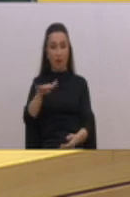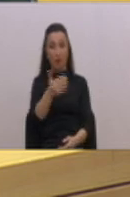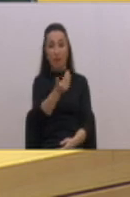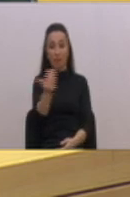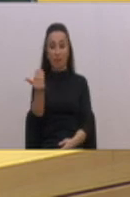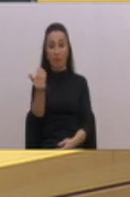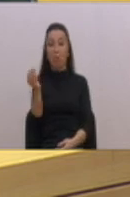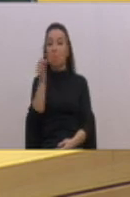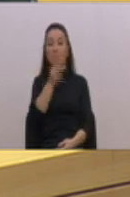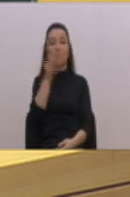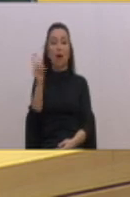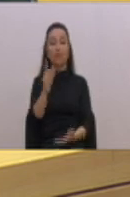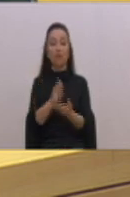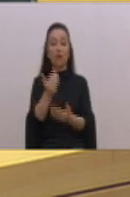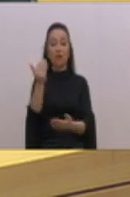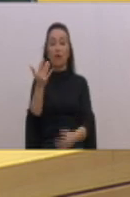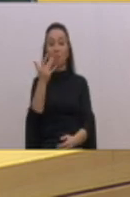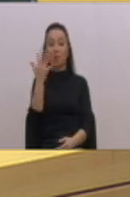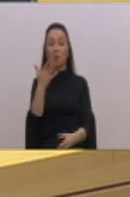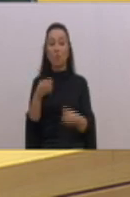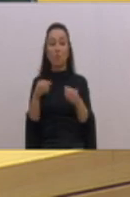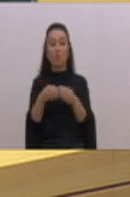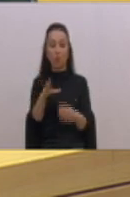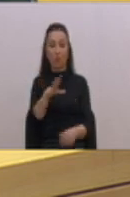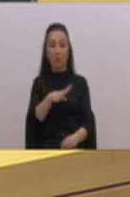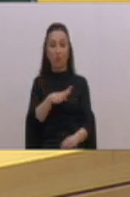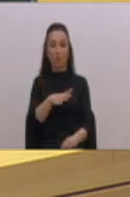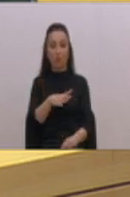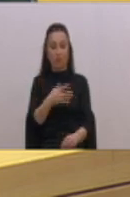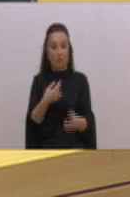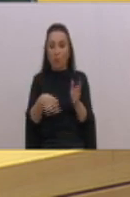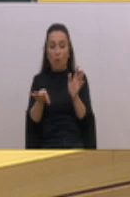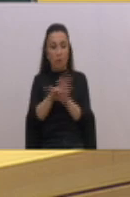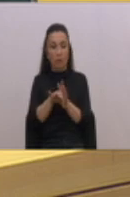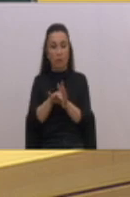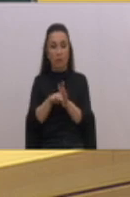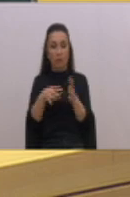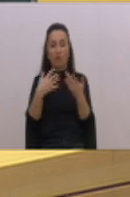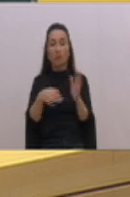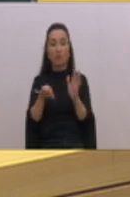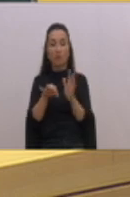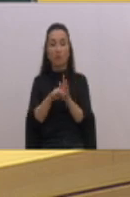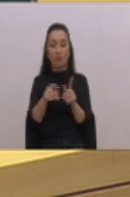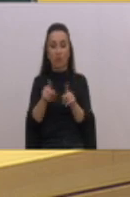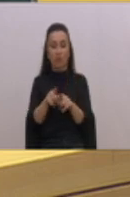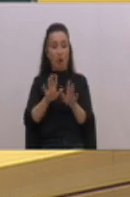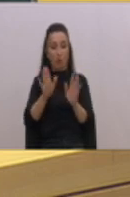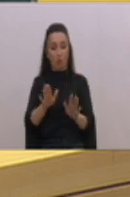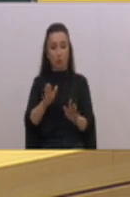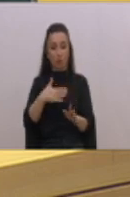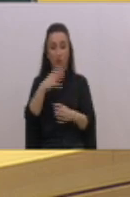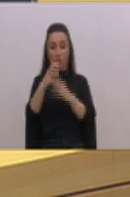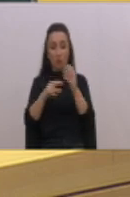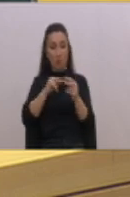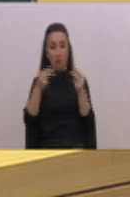თქვენი პასუხი და თქვენი პოლიტიკური გუნდის იყო შეურაცხმყოფელი და შეურაცხყოფას აყენებს არამხოლოდ ჩვენ